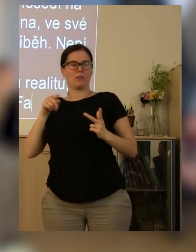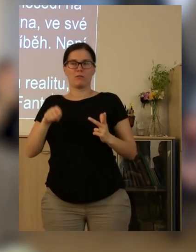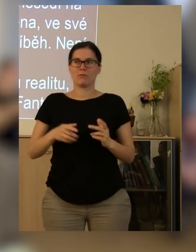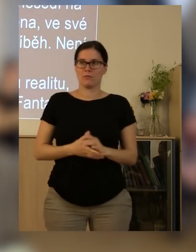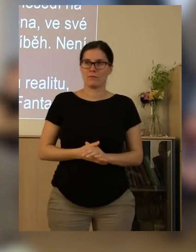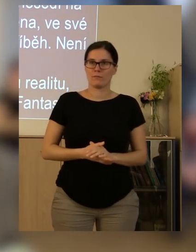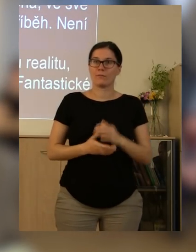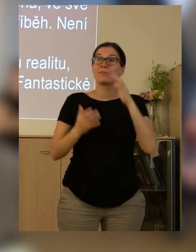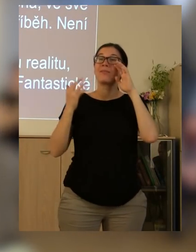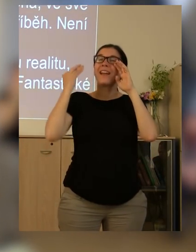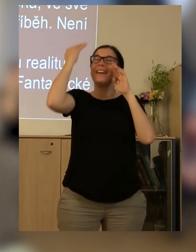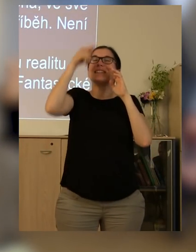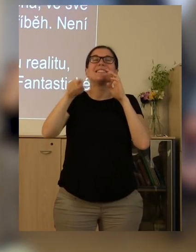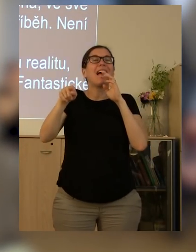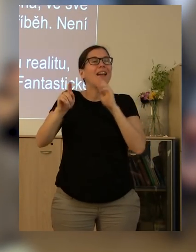Fantastický na snu je to,